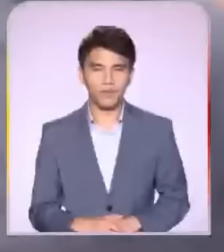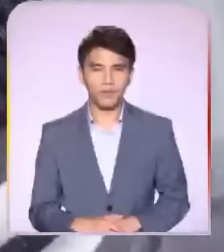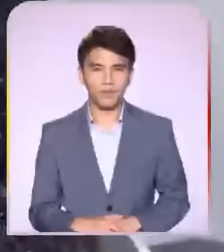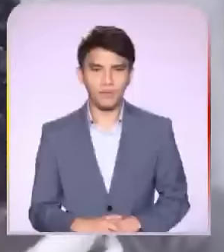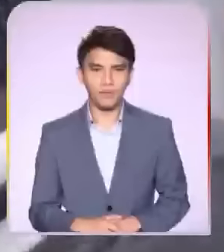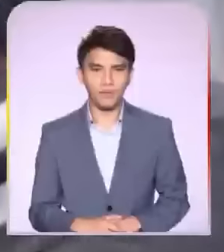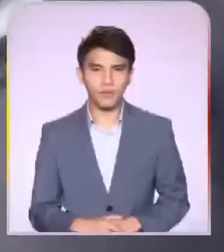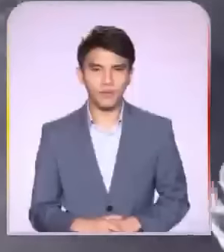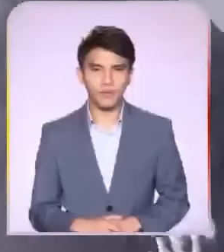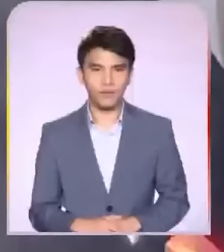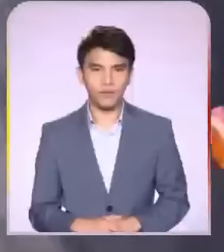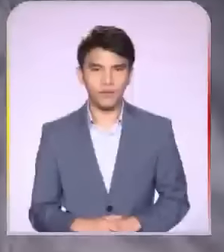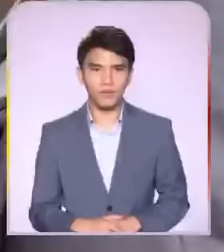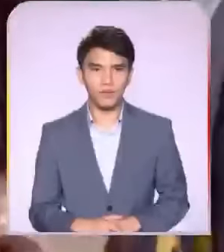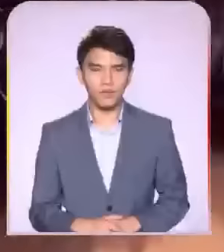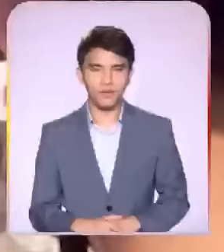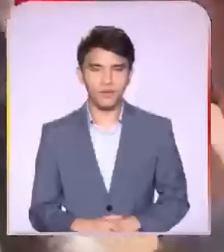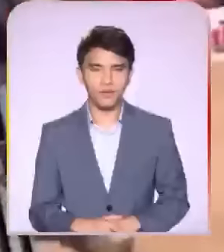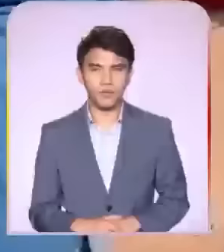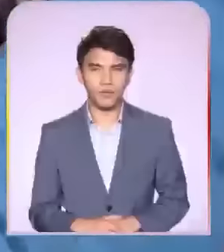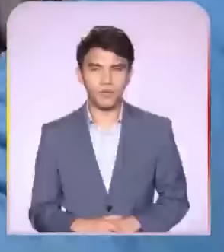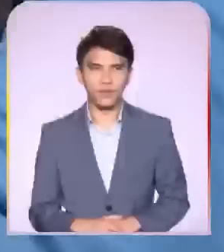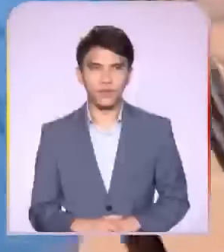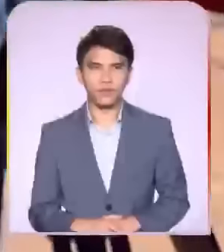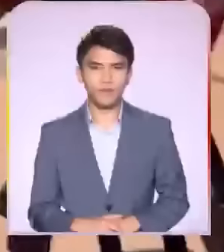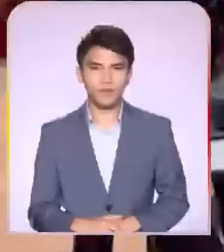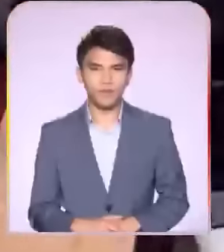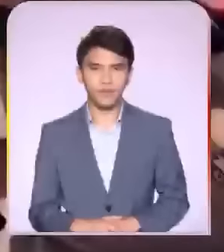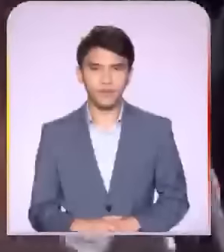ูนี่จะเป็น หัวขาพี่ เคลื่อนเลยพี่หรือว่ายังไงพี่